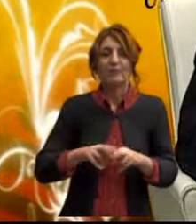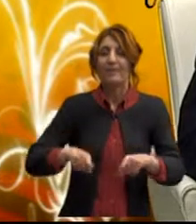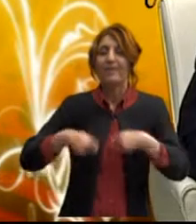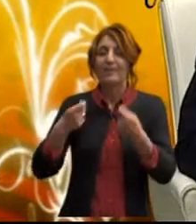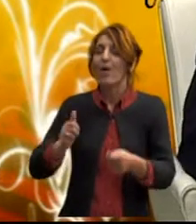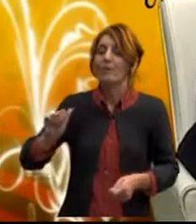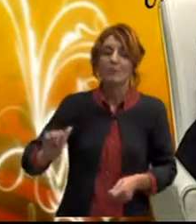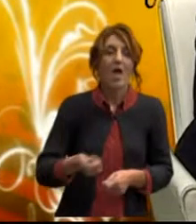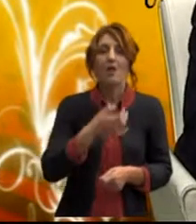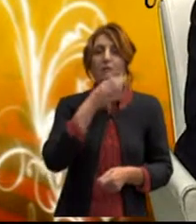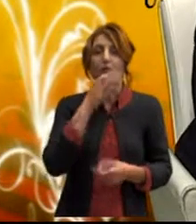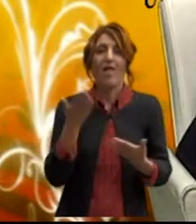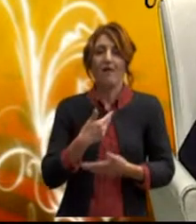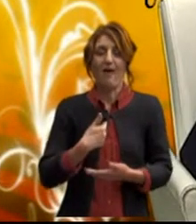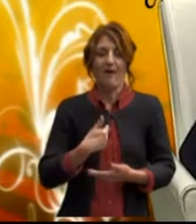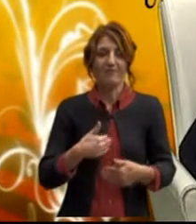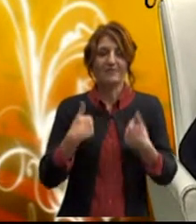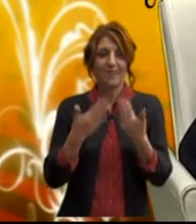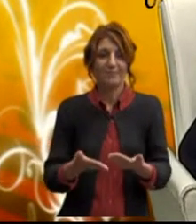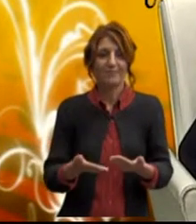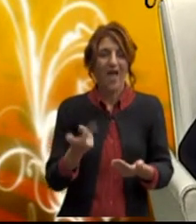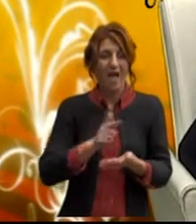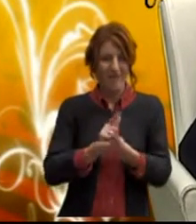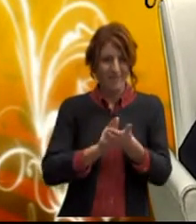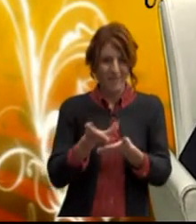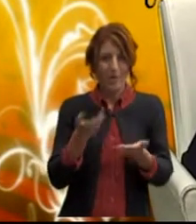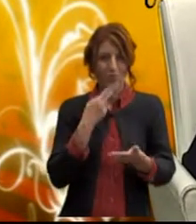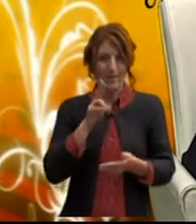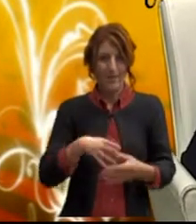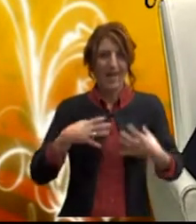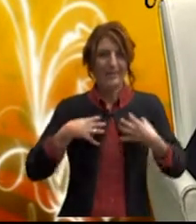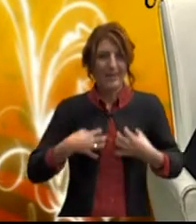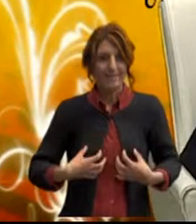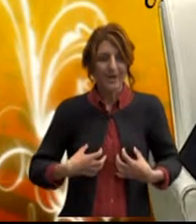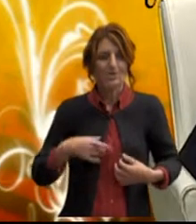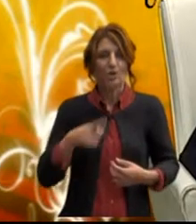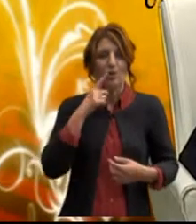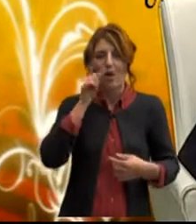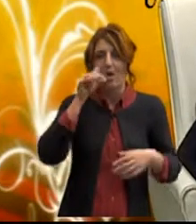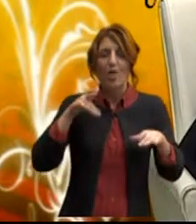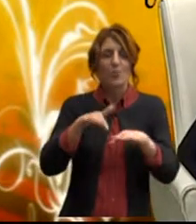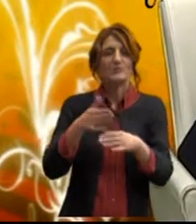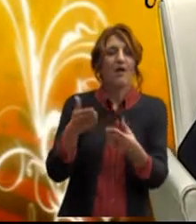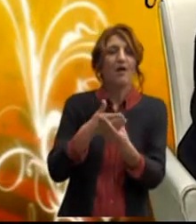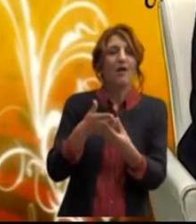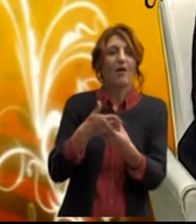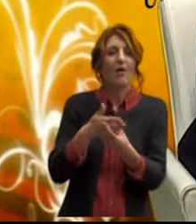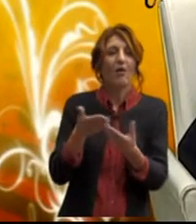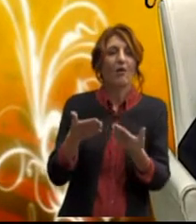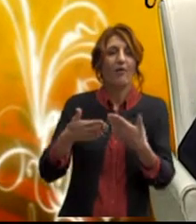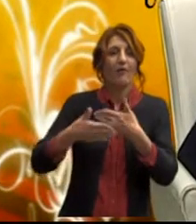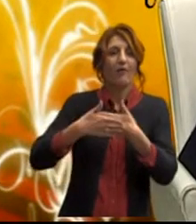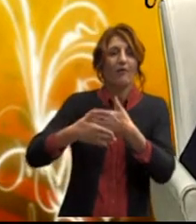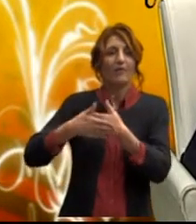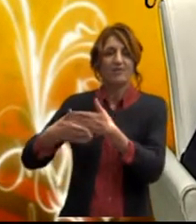najbolje od sebe. Tako da u depresiji je iznimno važno, dakle, ljudski odnosi, međuljudski odnosi. I tako